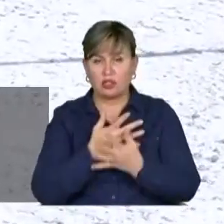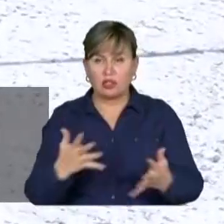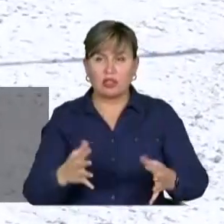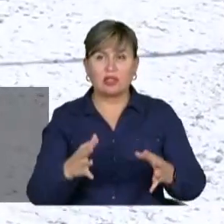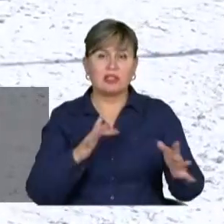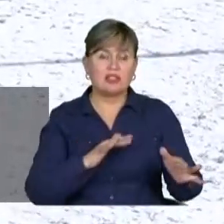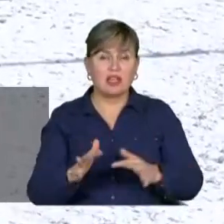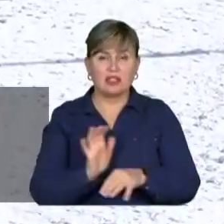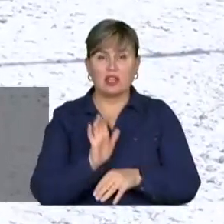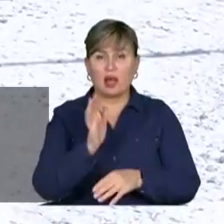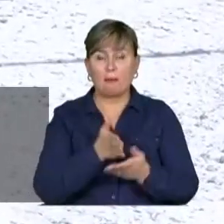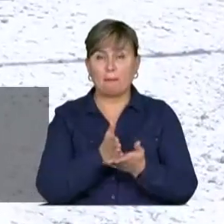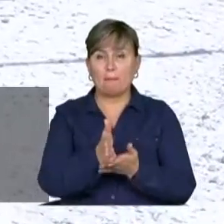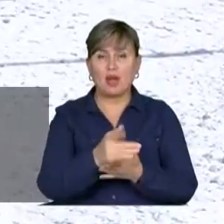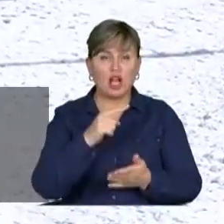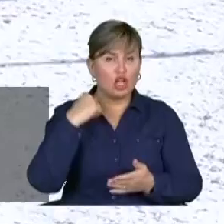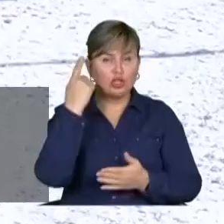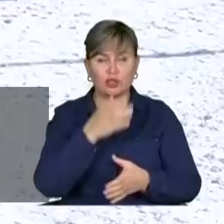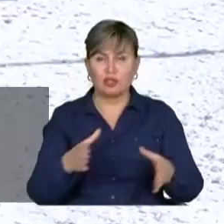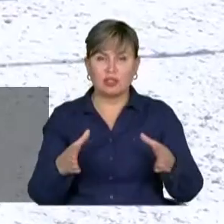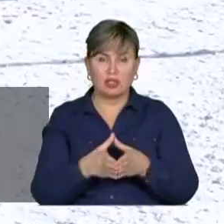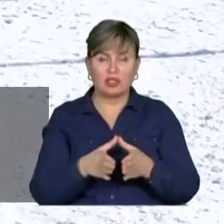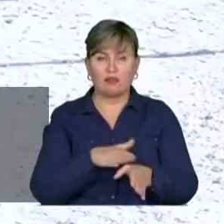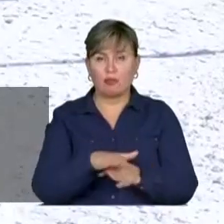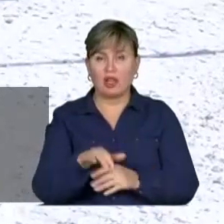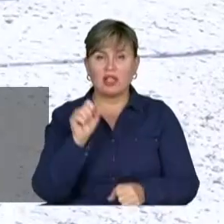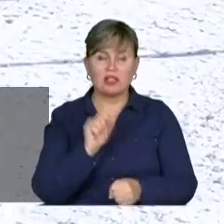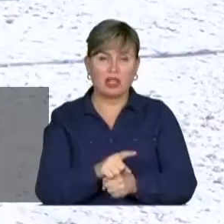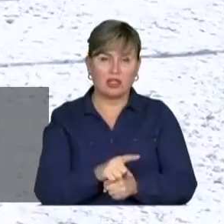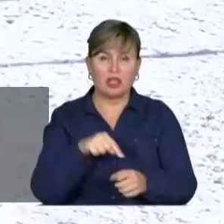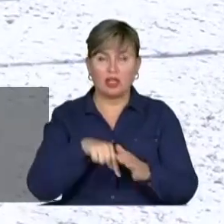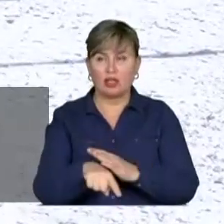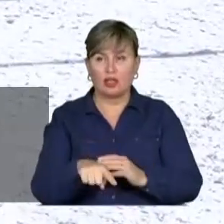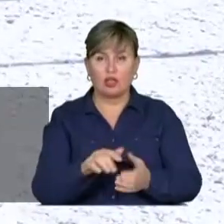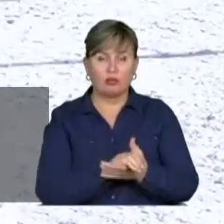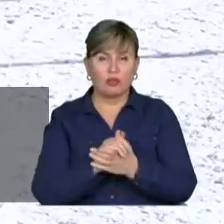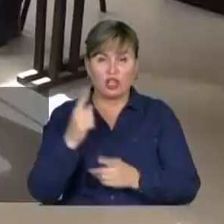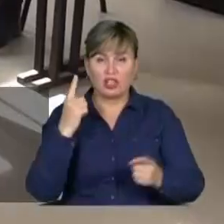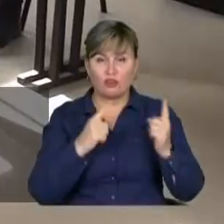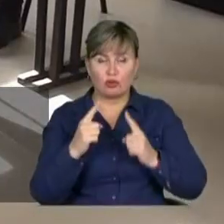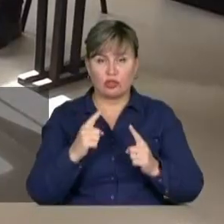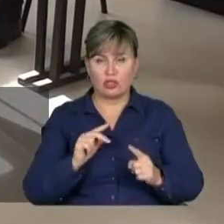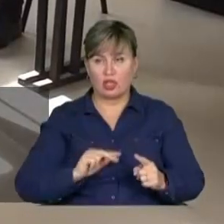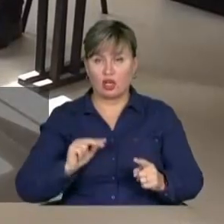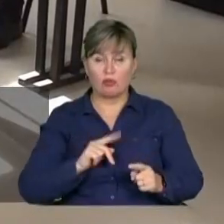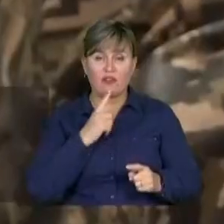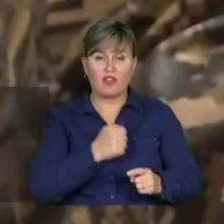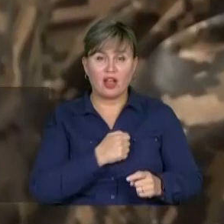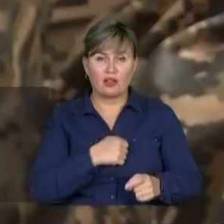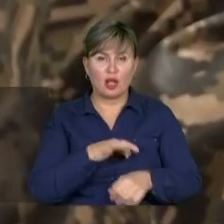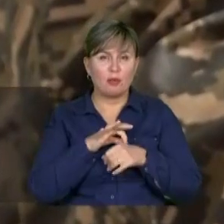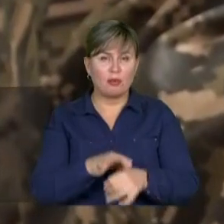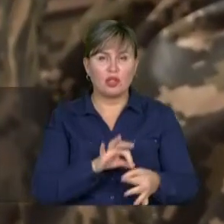действия, направленные на выучку личного состава к выполнению задач в ходе миротворческой миссии. Военнослужащие